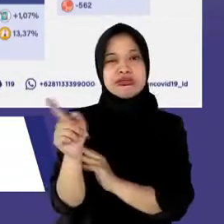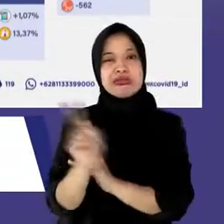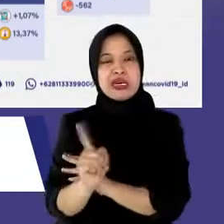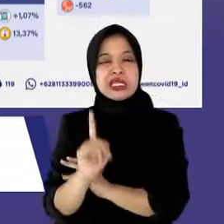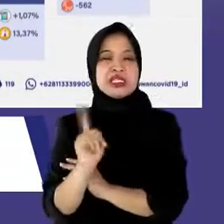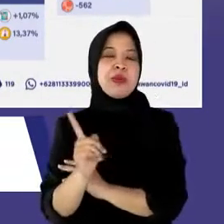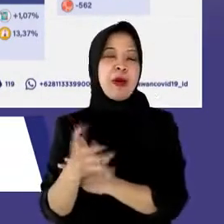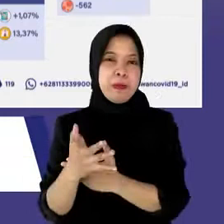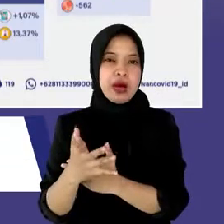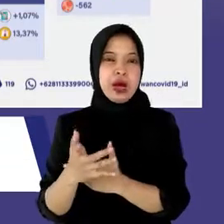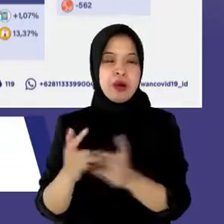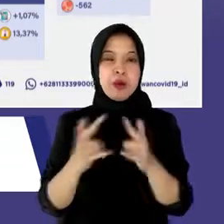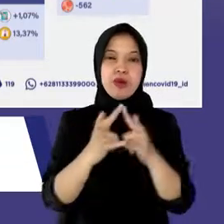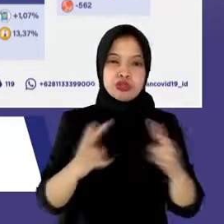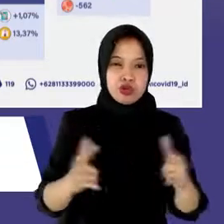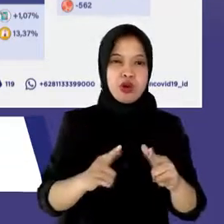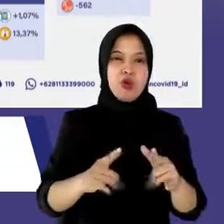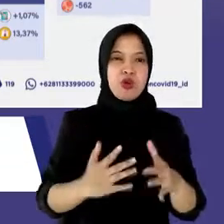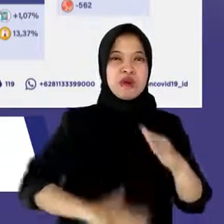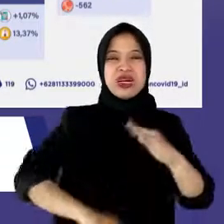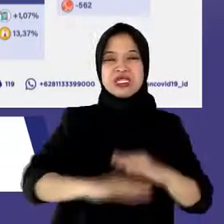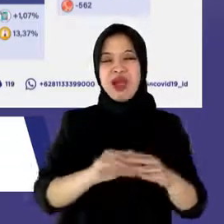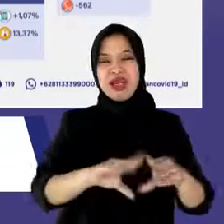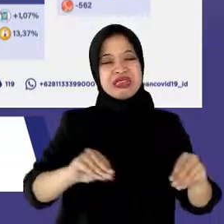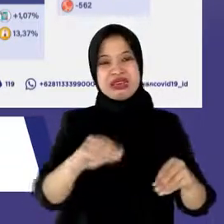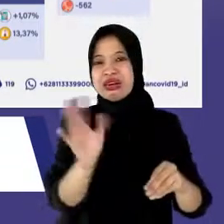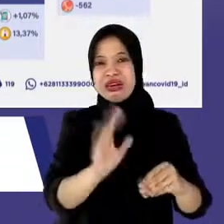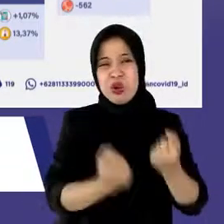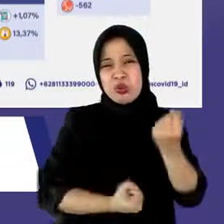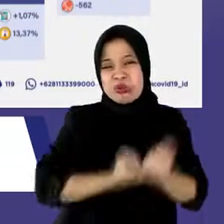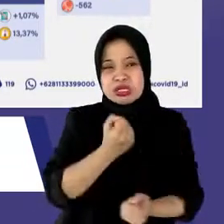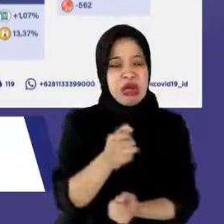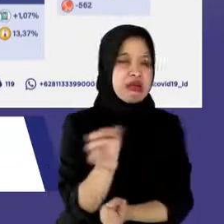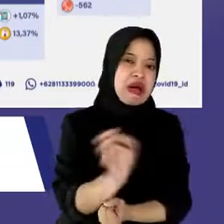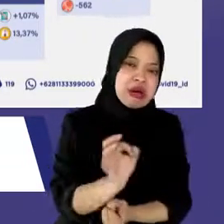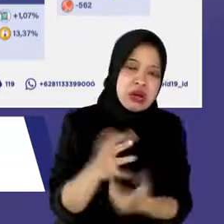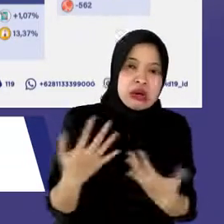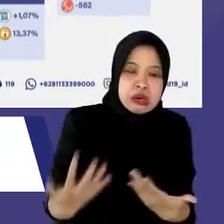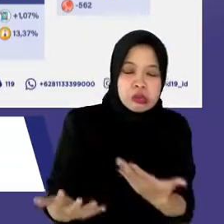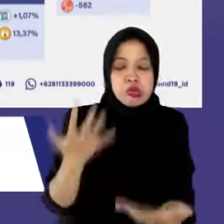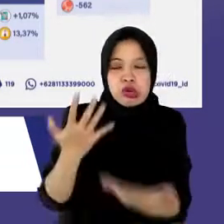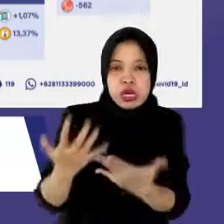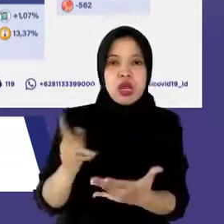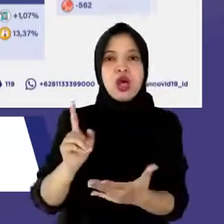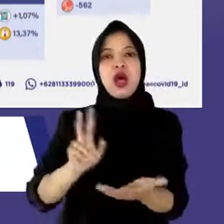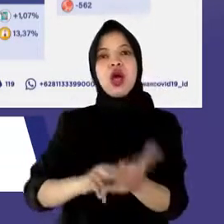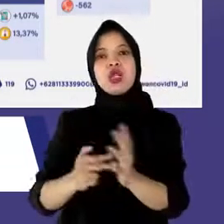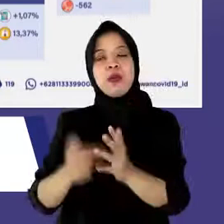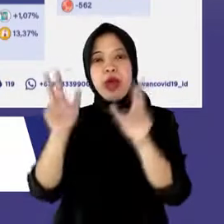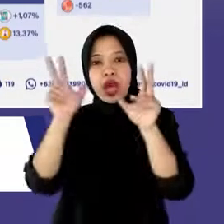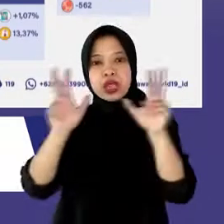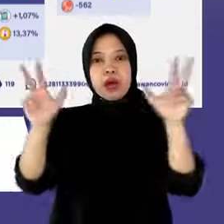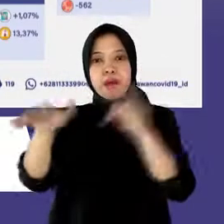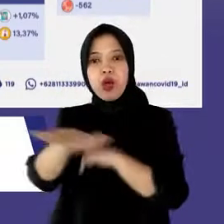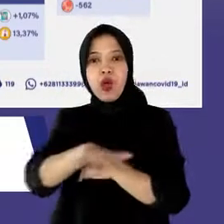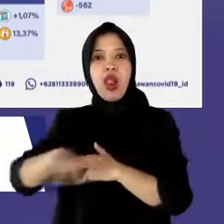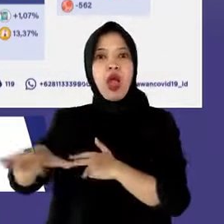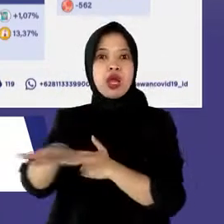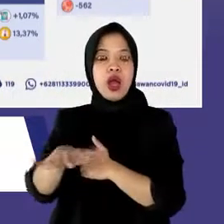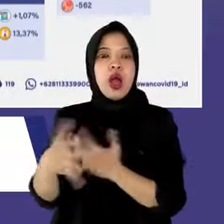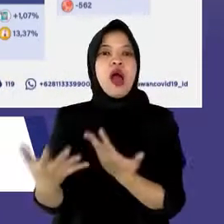pembentukan dan kinerja posko yang tidak maksimal pada wilayah tersebut dan hal ini tercermin di NTB